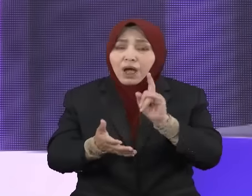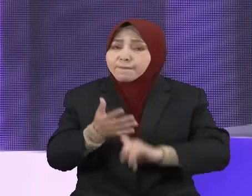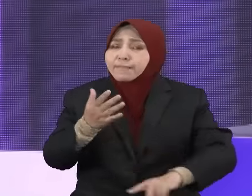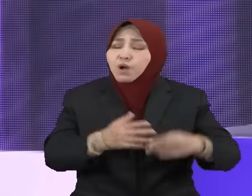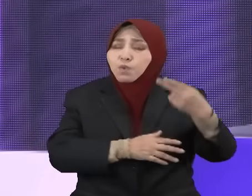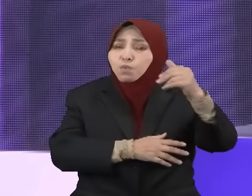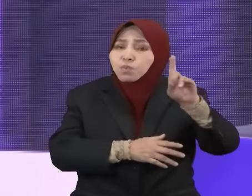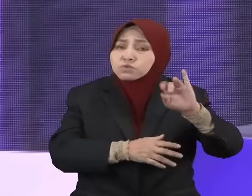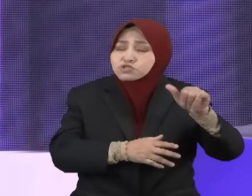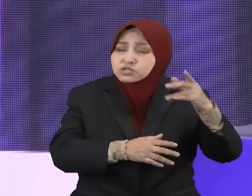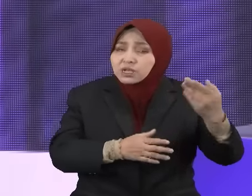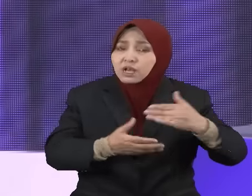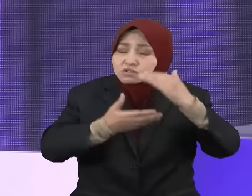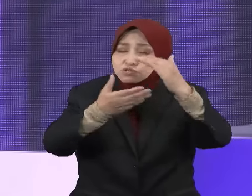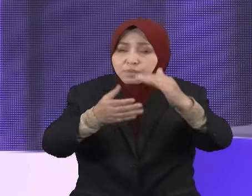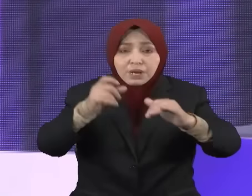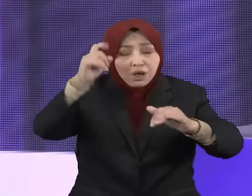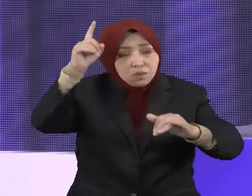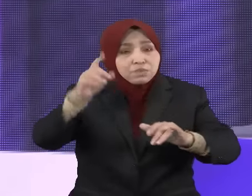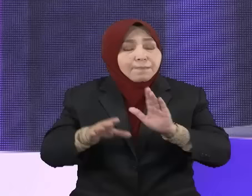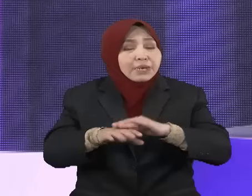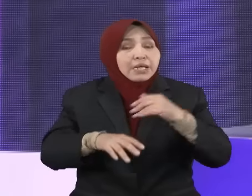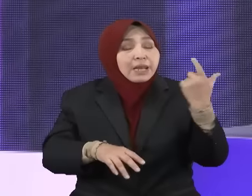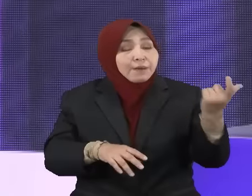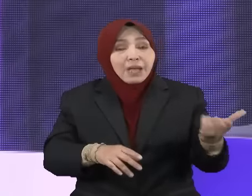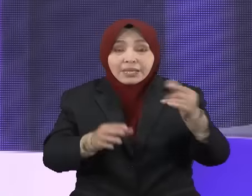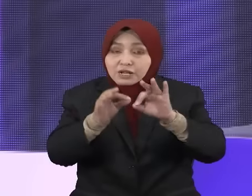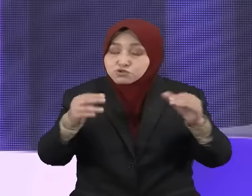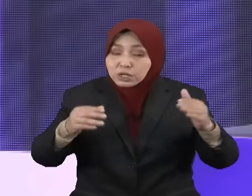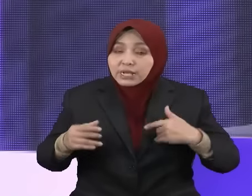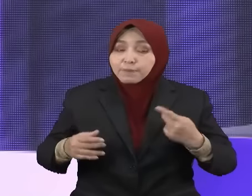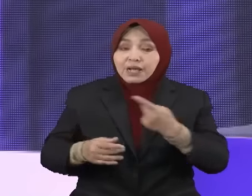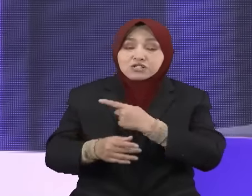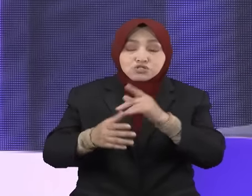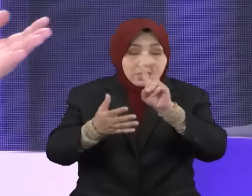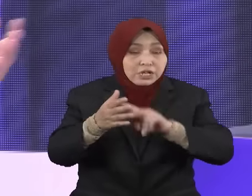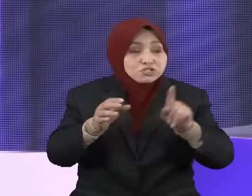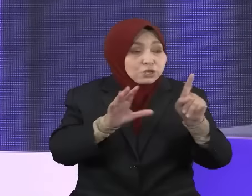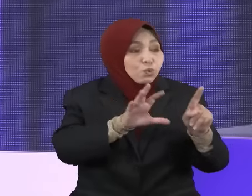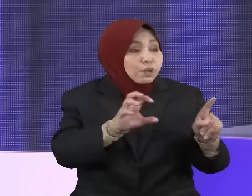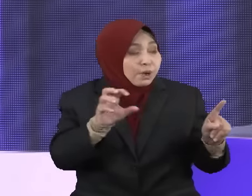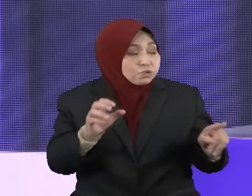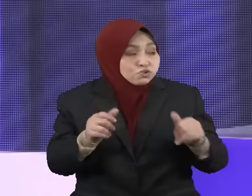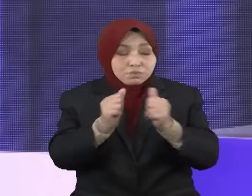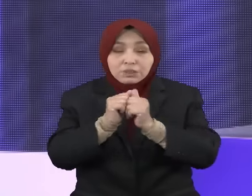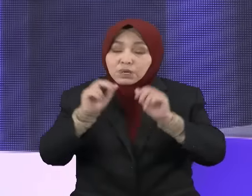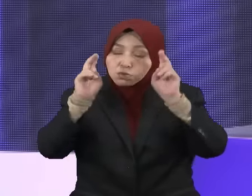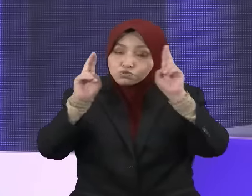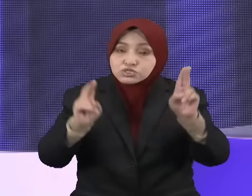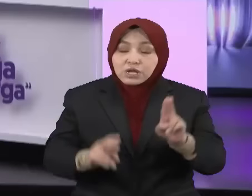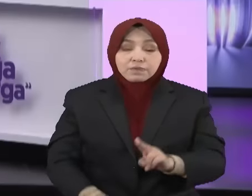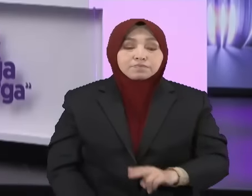yang diajarkan Allah kepada Nabi sallallahu alaihi wasallam pada ayat seterusnya? Kita baca ayat 150 bersama Fadil Ustaz Timizi.